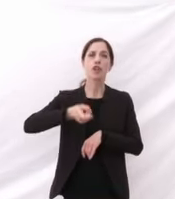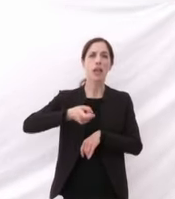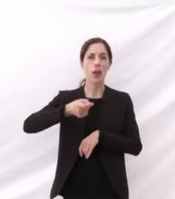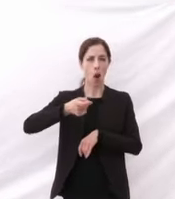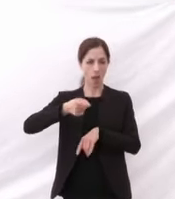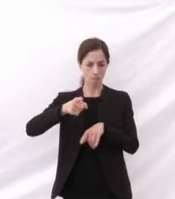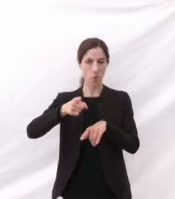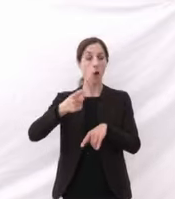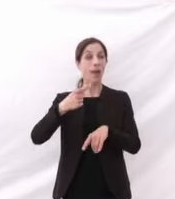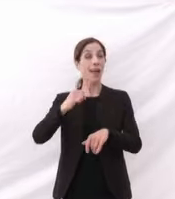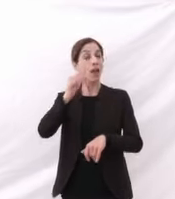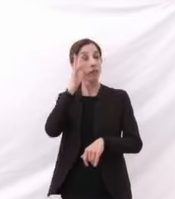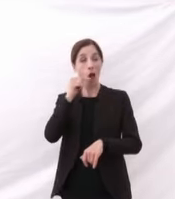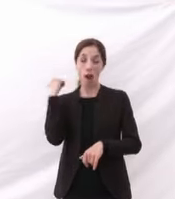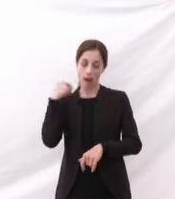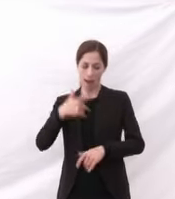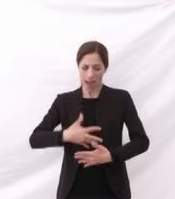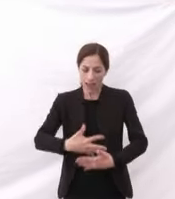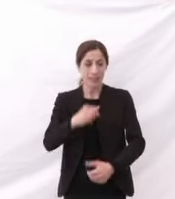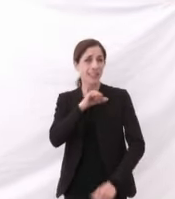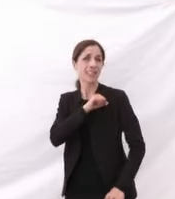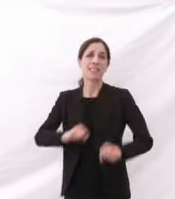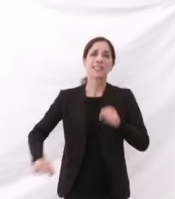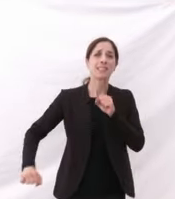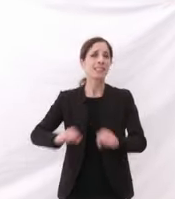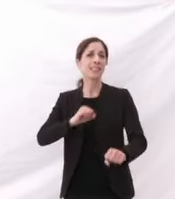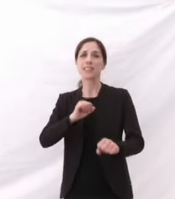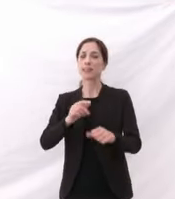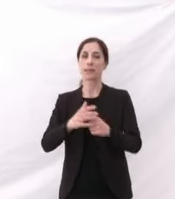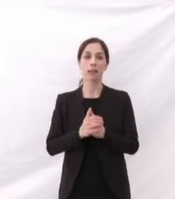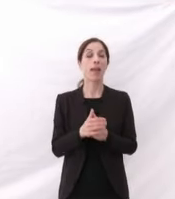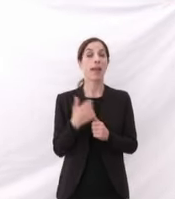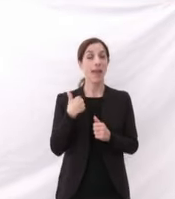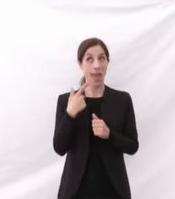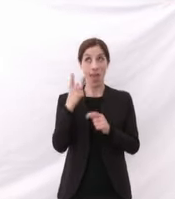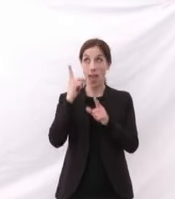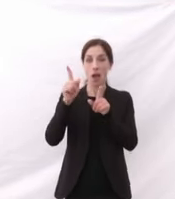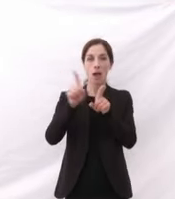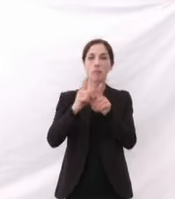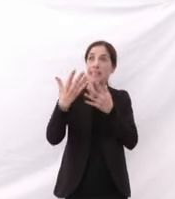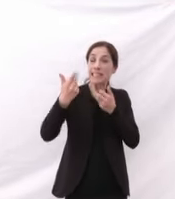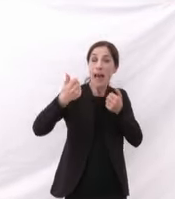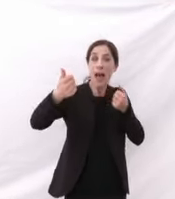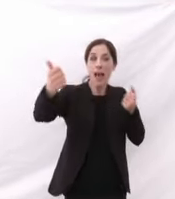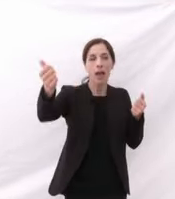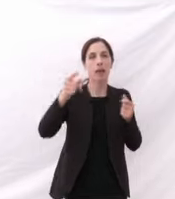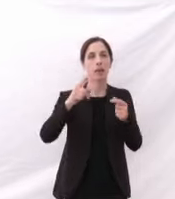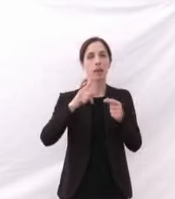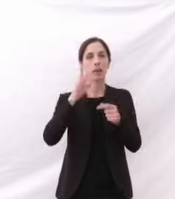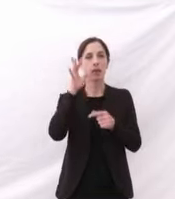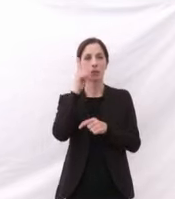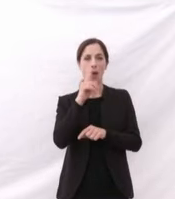dietro, ma prima di lasciarsi aveva detto queste parole: